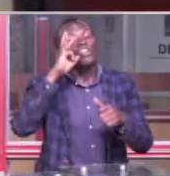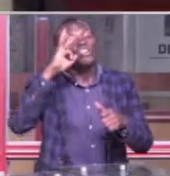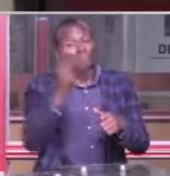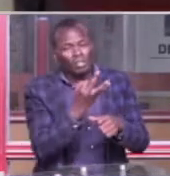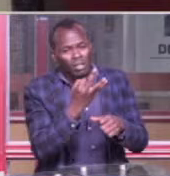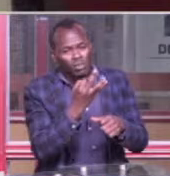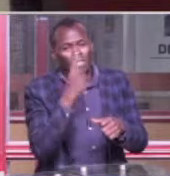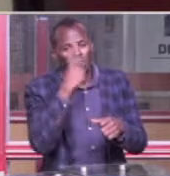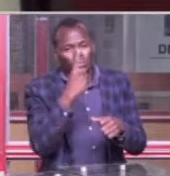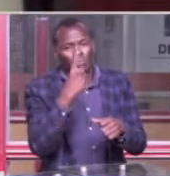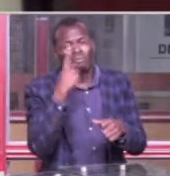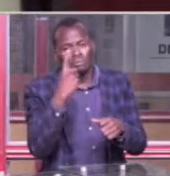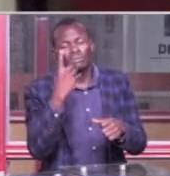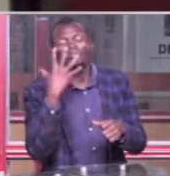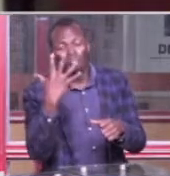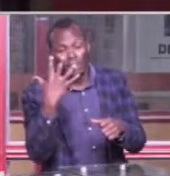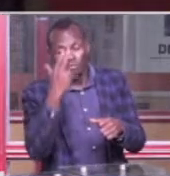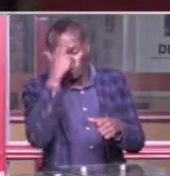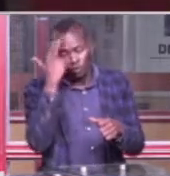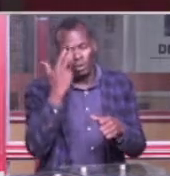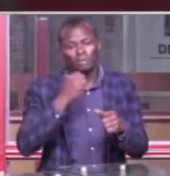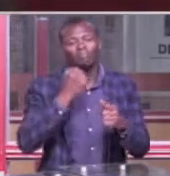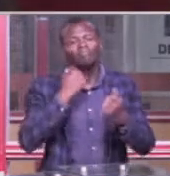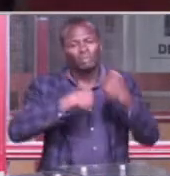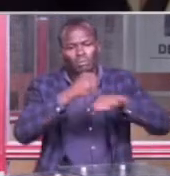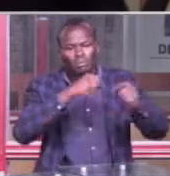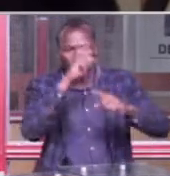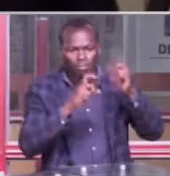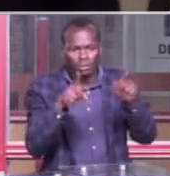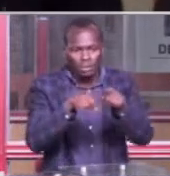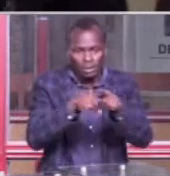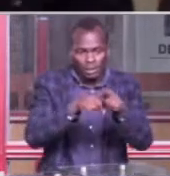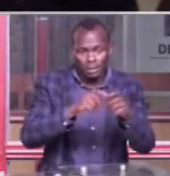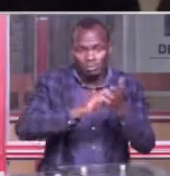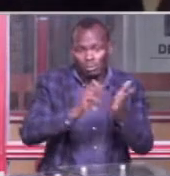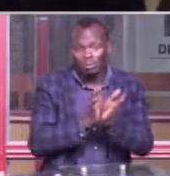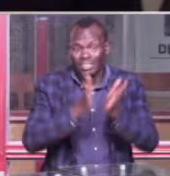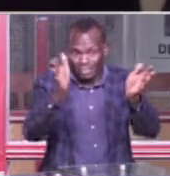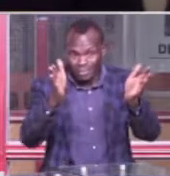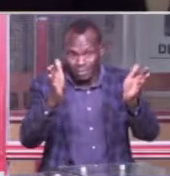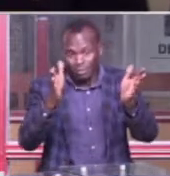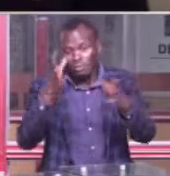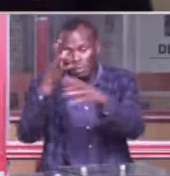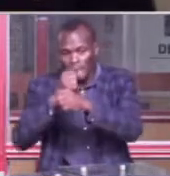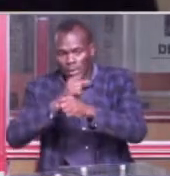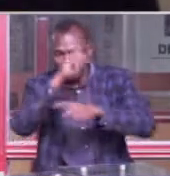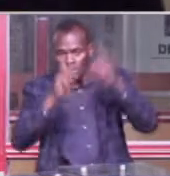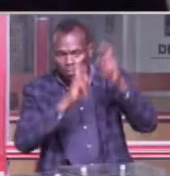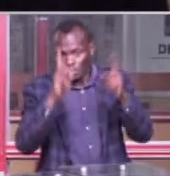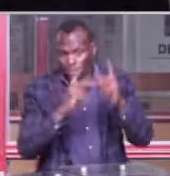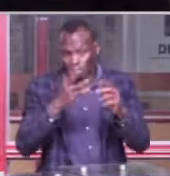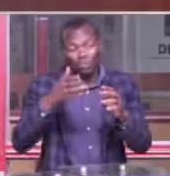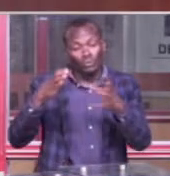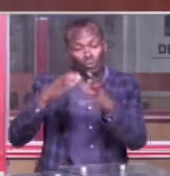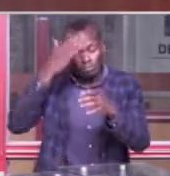13,015 Sabawandisi w'ekibiina kino Dr. Haruna Jemba yanjudde enteekateeka ez'enjawulo ezigenda okusookawo ng'ebigezo bino tebinnaba kutuulibwa